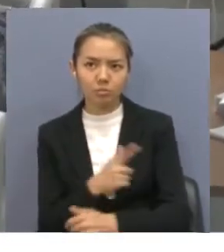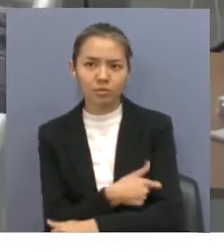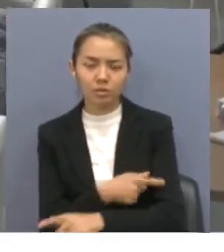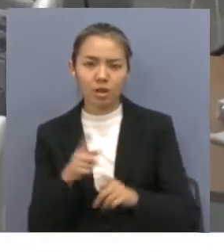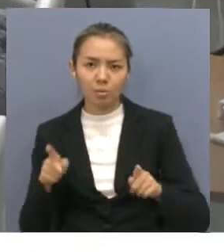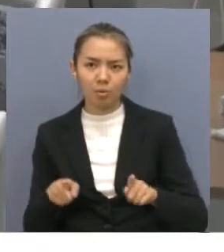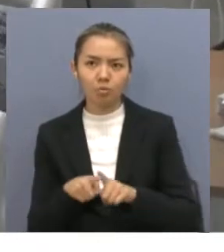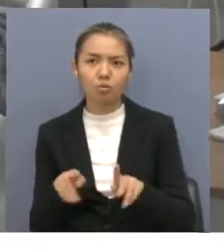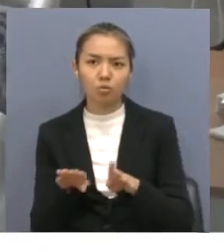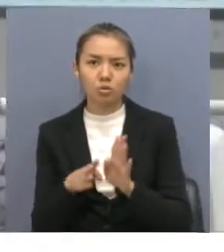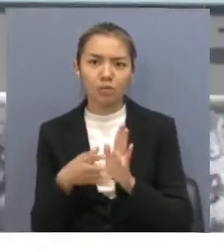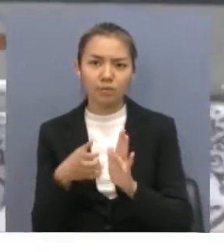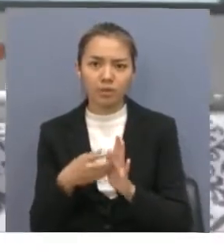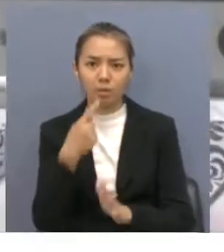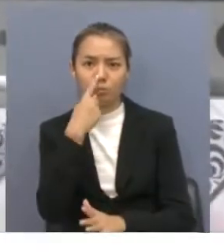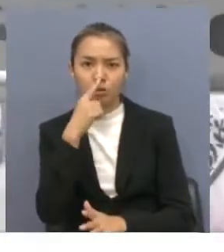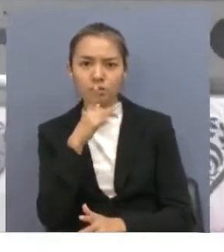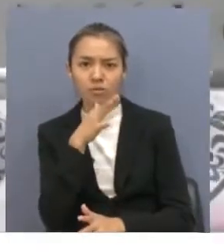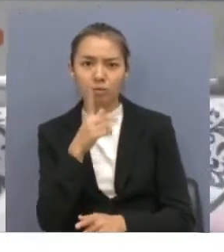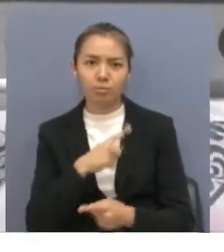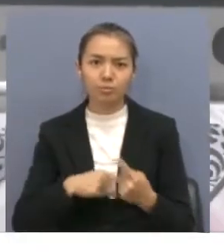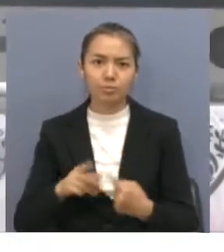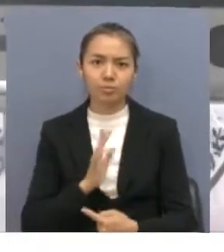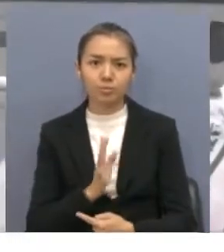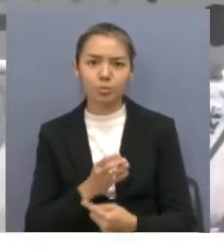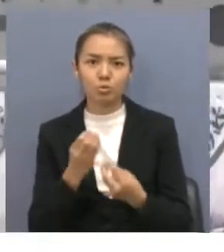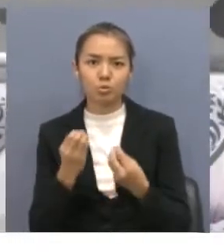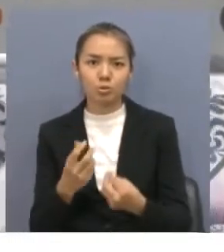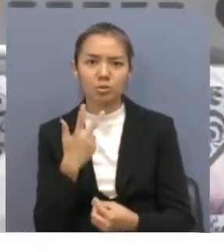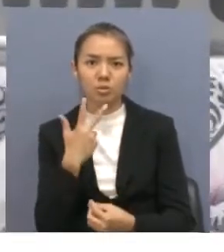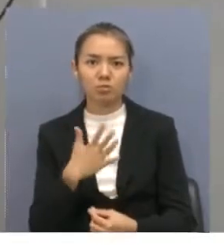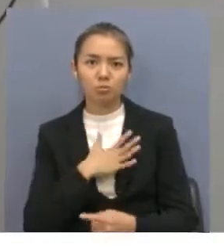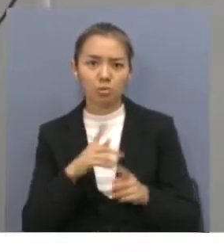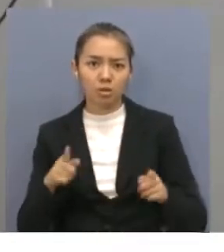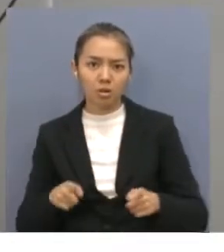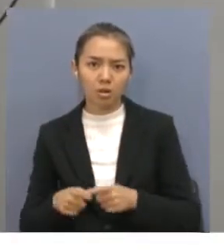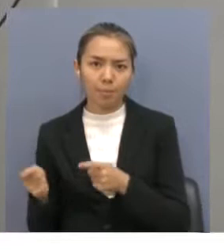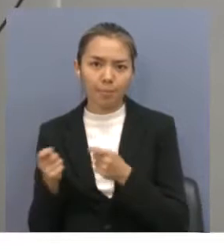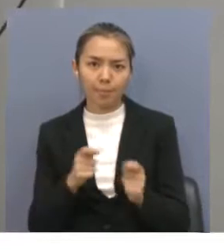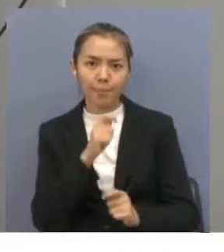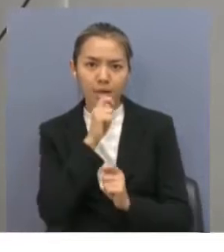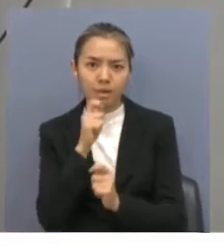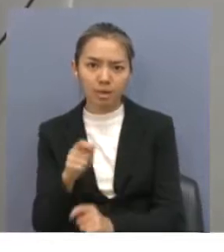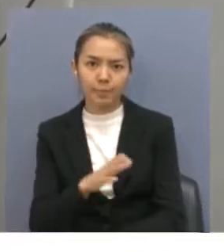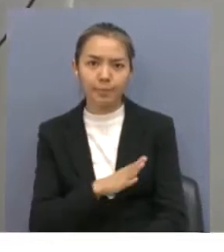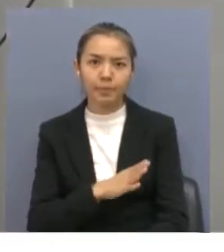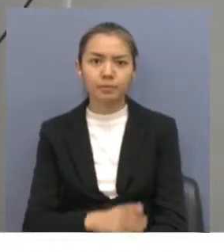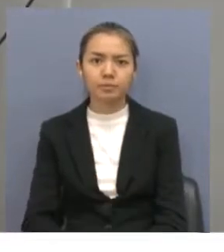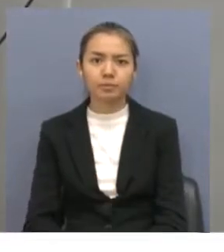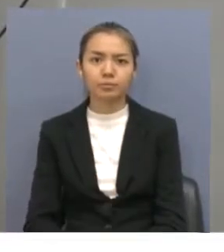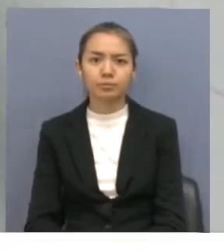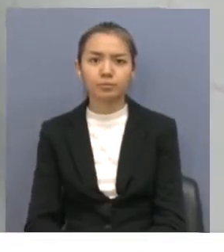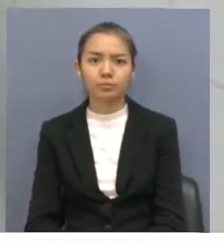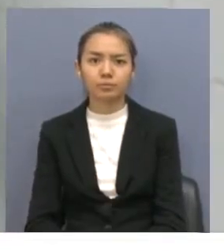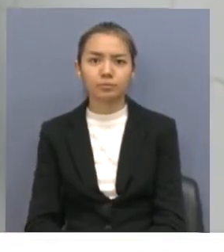да жеткілікті. Жақында ғана жергілікті кәсіпкерлер ауруханаға тағы 3 оттегі концентратын сыйлаған. Абзал Балтабаев, Қайыржан